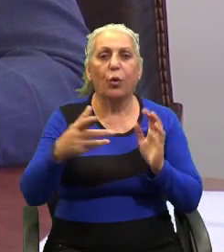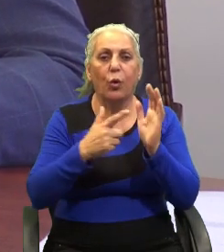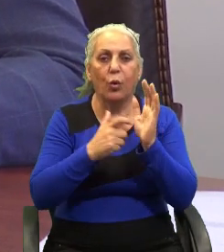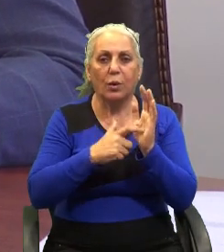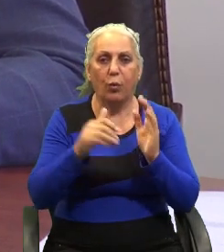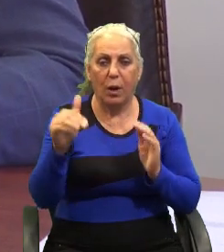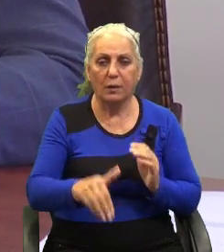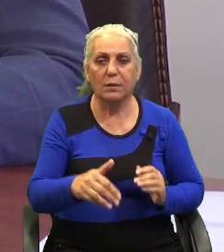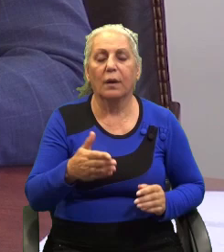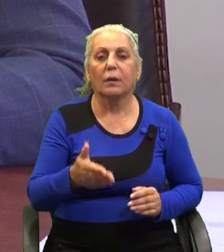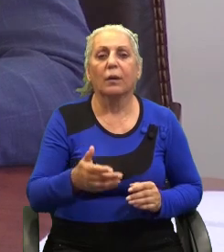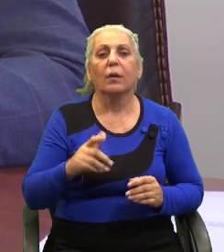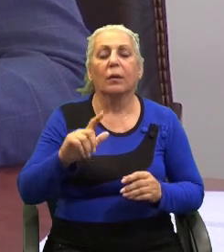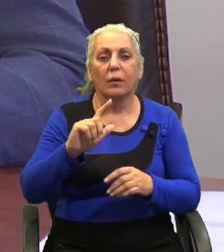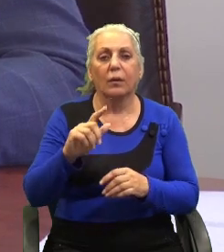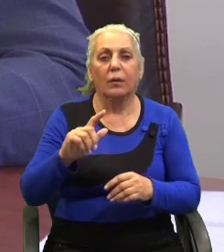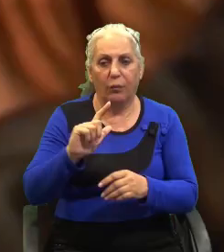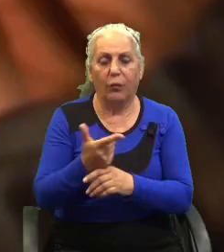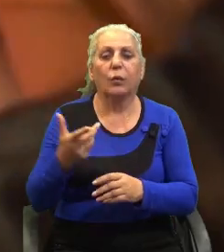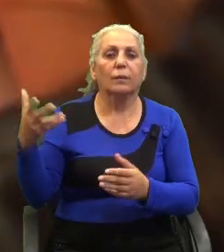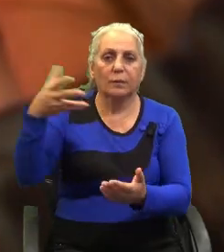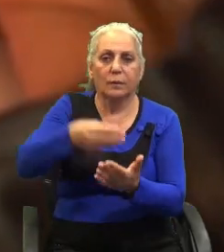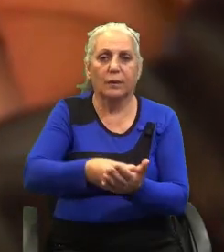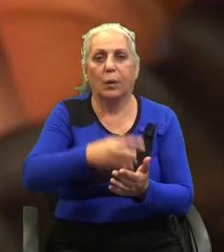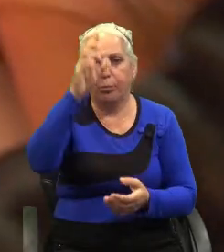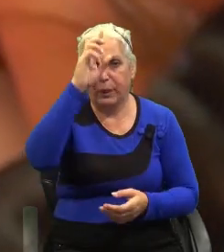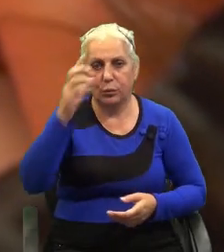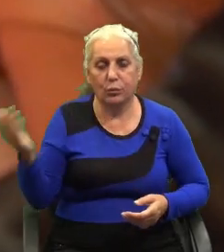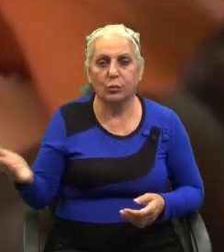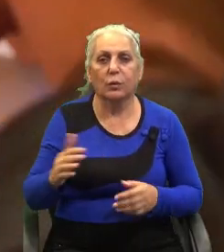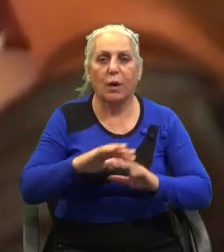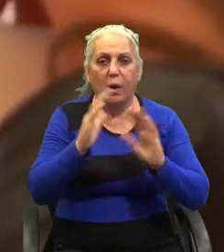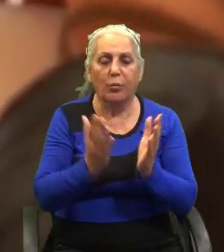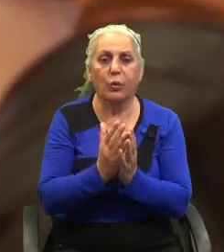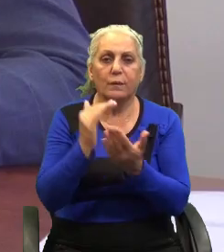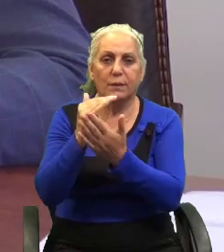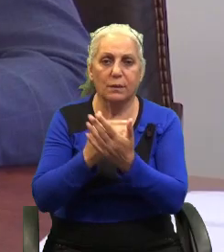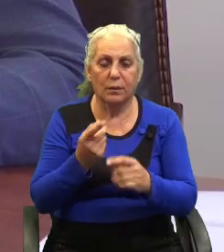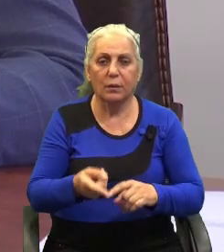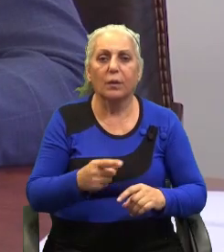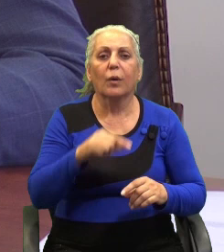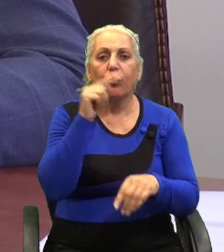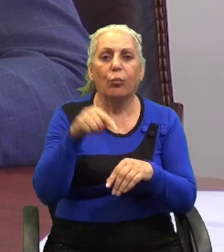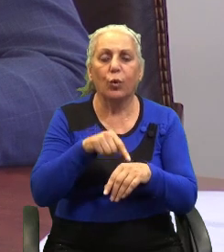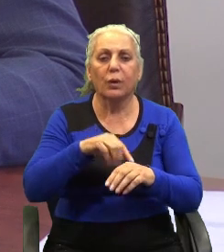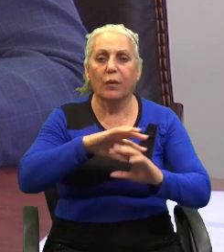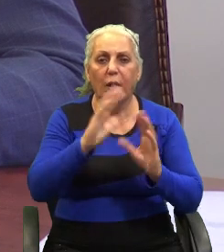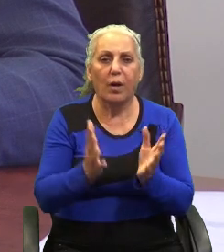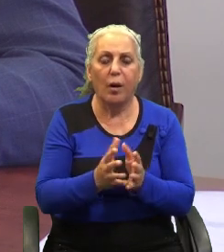7.700.000 և ես այդքան տալիս պետությունը, սա սուբվենցիոն ծրագիրն է։ Ինչն ընդհանուր մոտավորապես